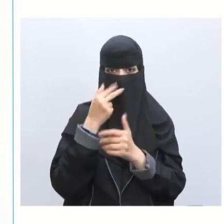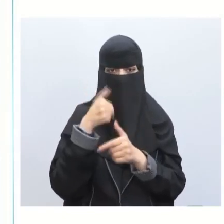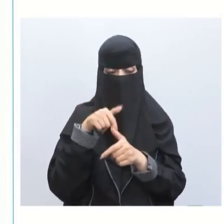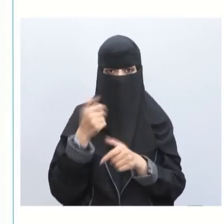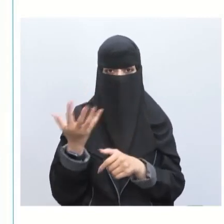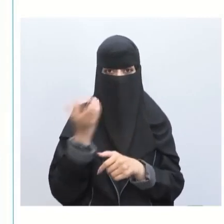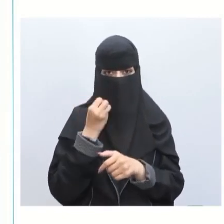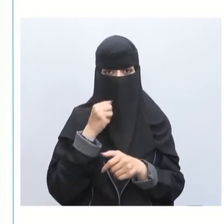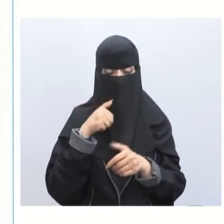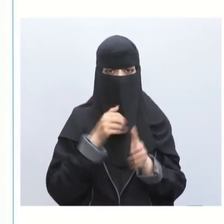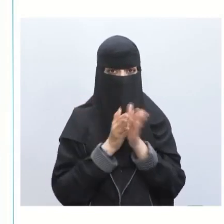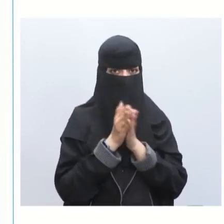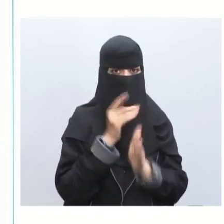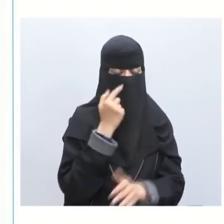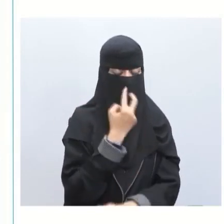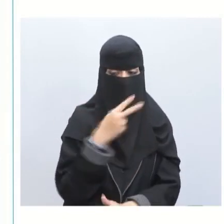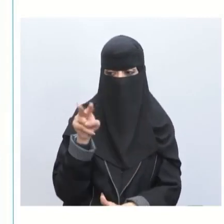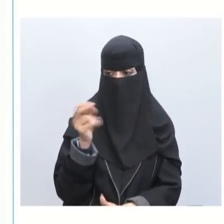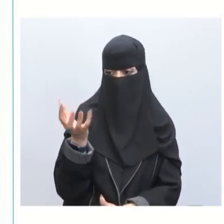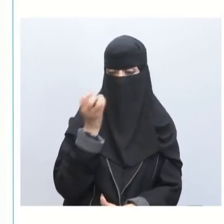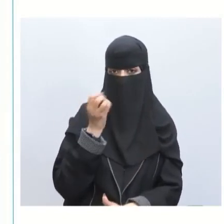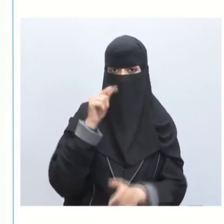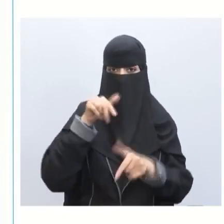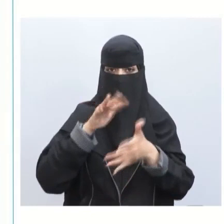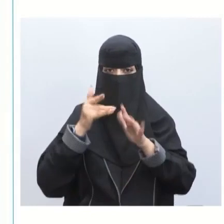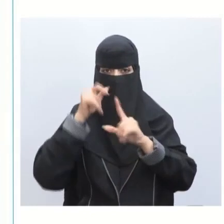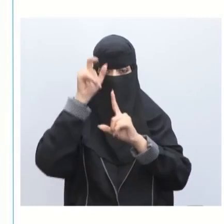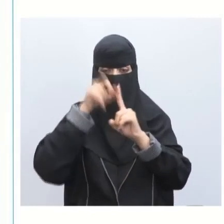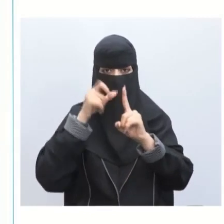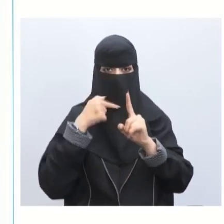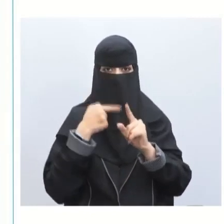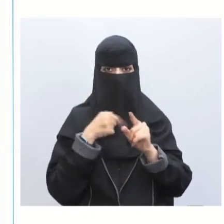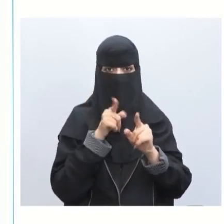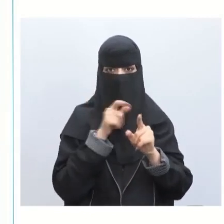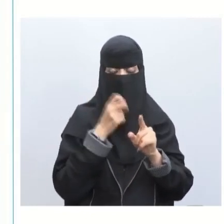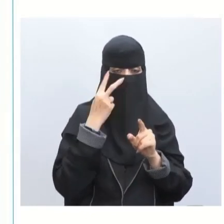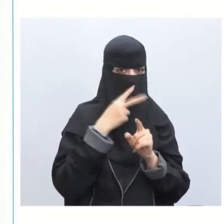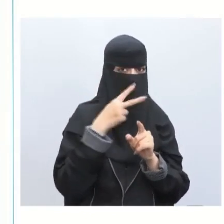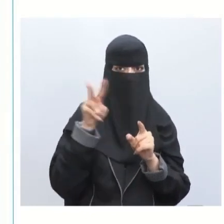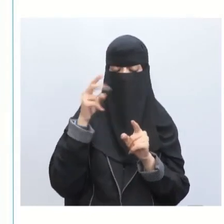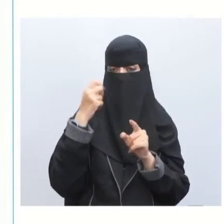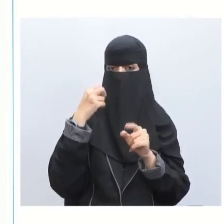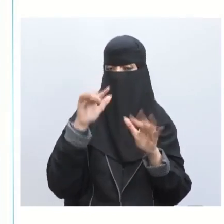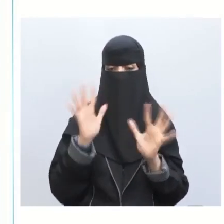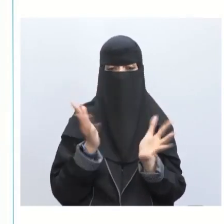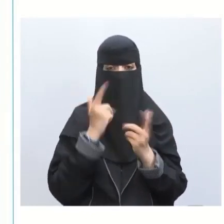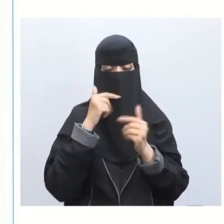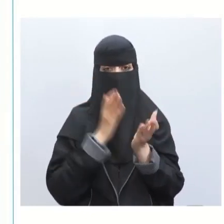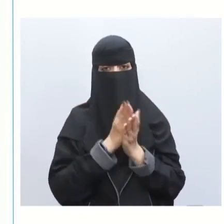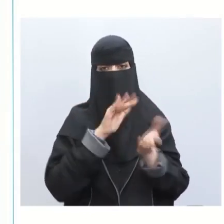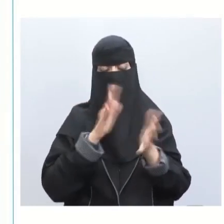ولفت الانتباه يسعل بعض الاشخاص للفت الانتباه باي طريقه